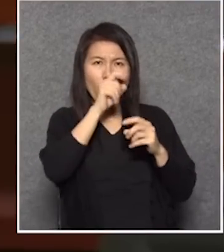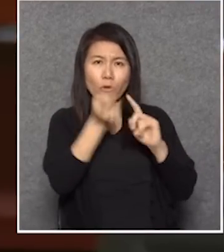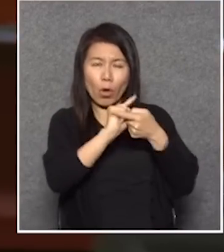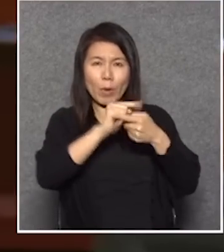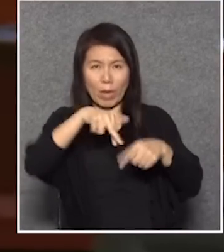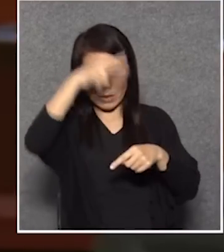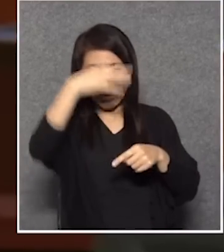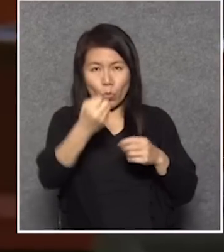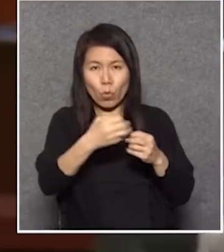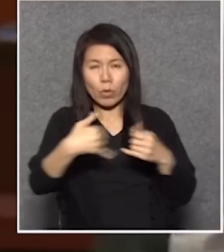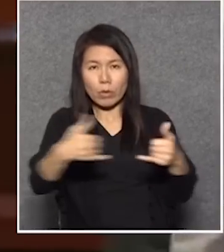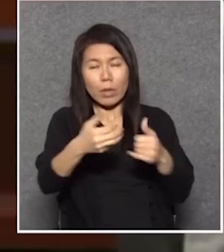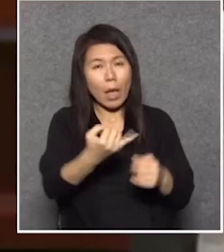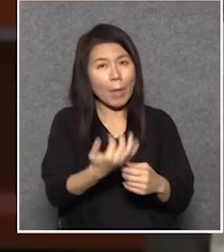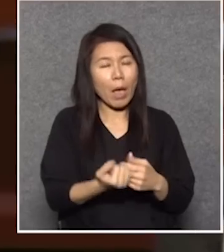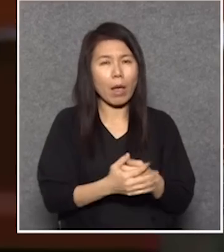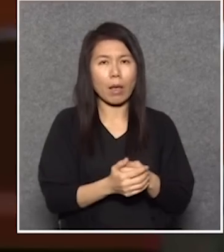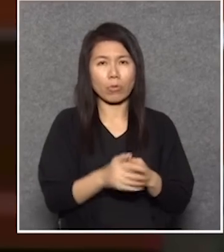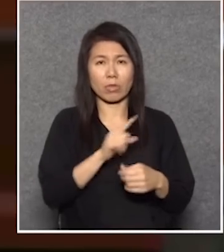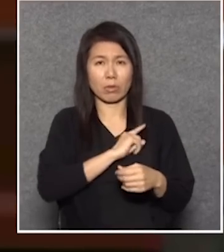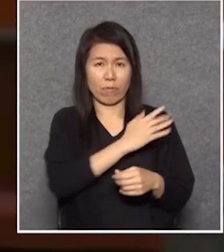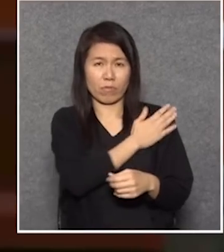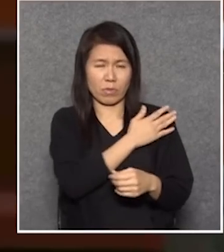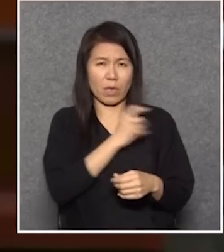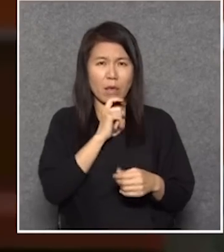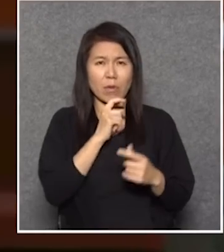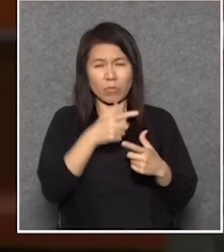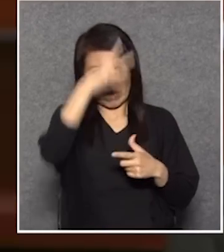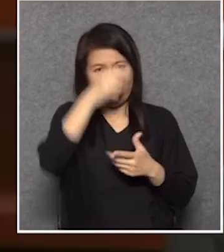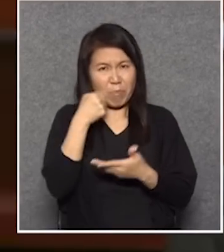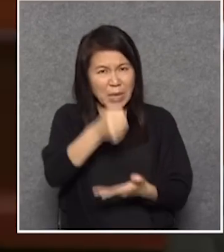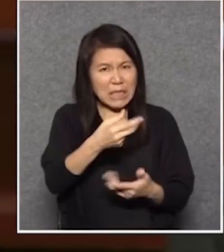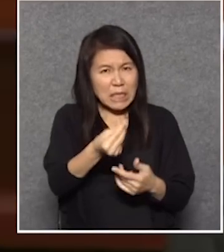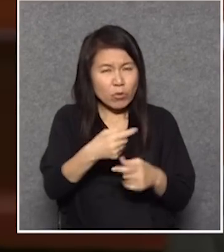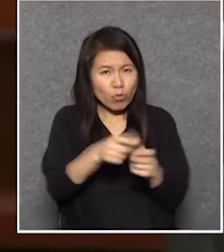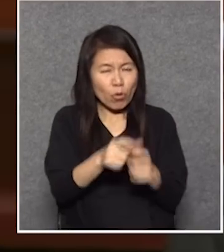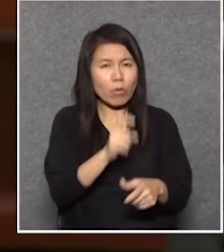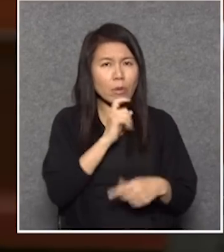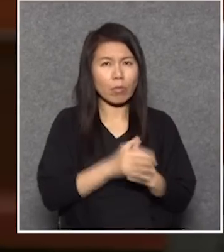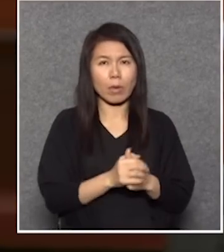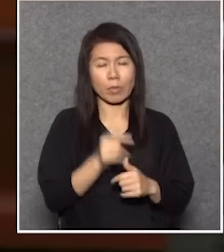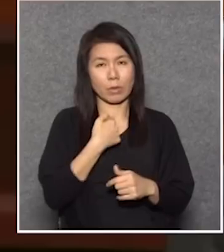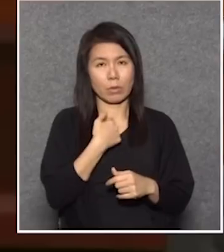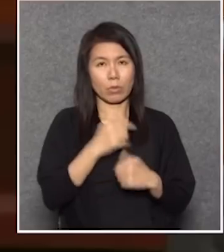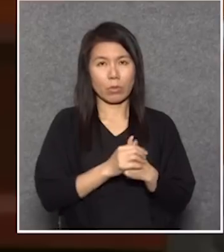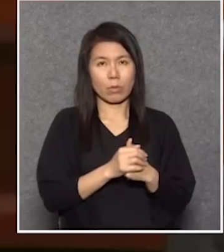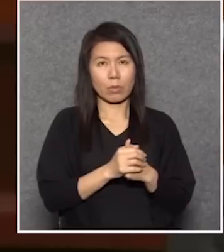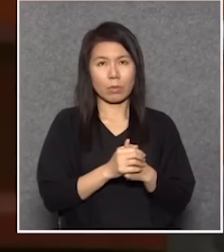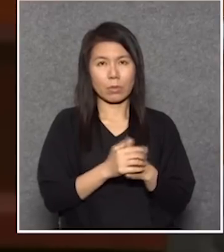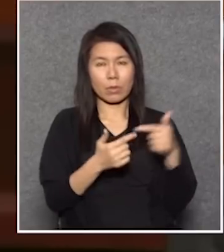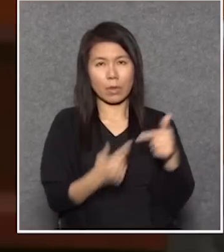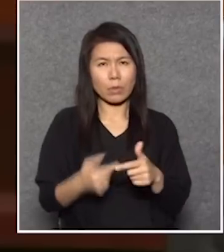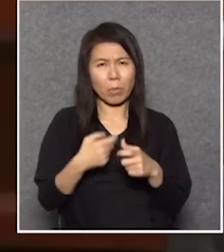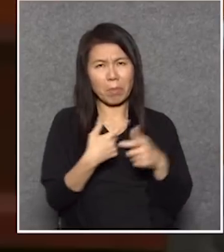咪？佢作為行政會議嘅成員，而家攞緊我哋人工，係咪？咁係咪應該即係繼續俾佢